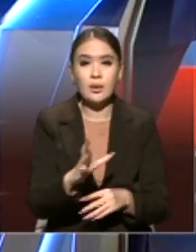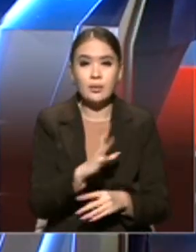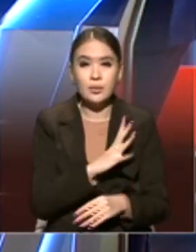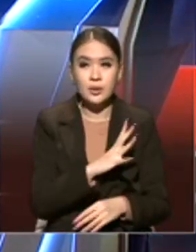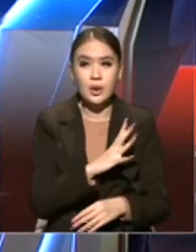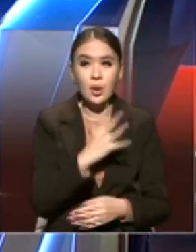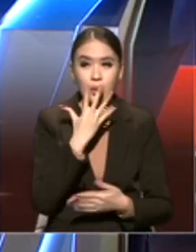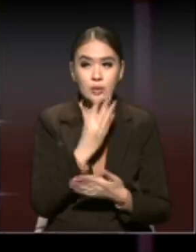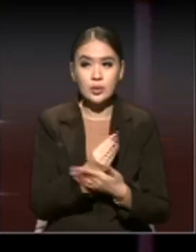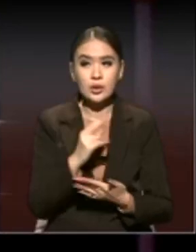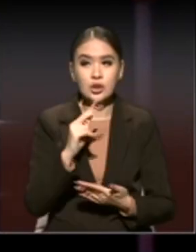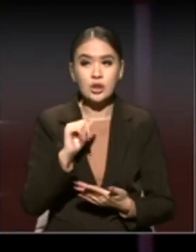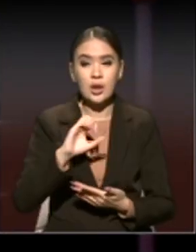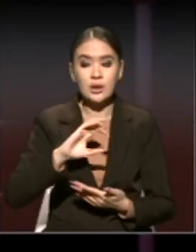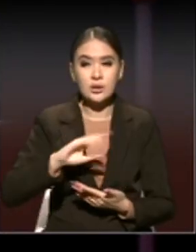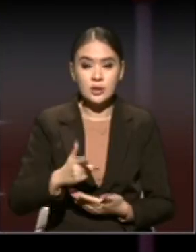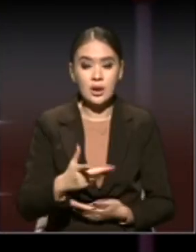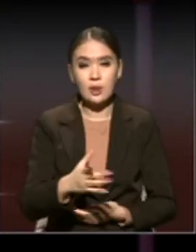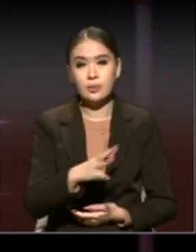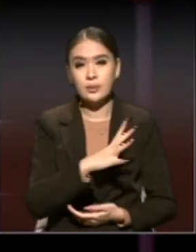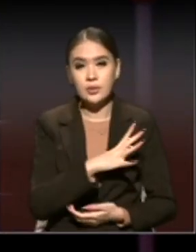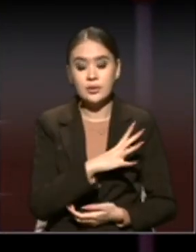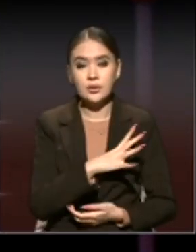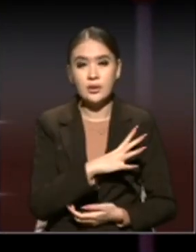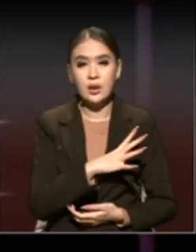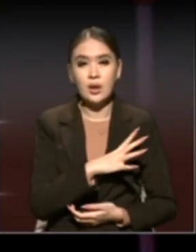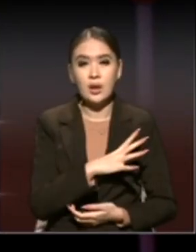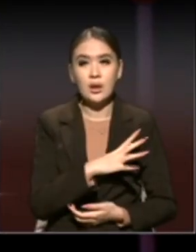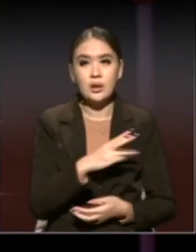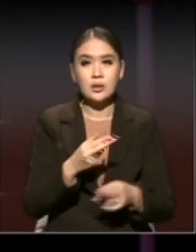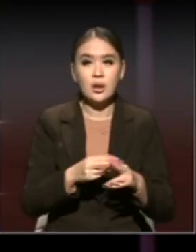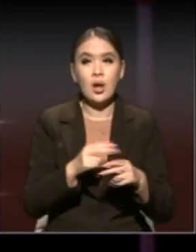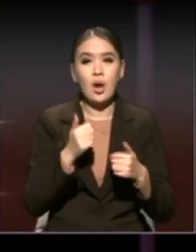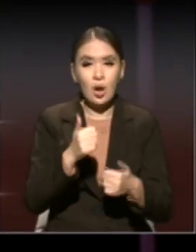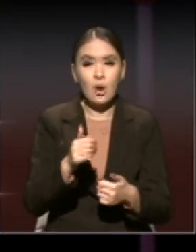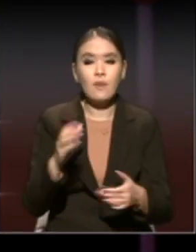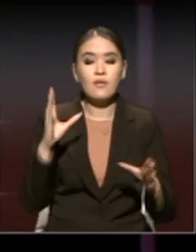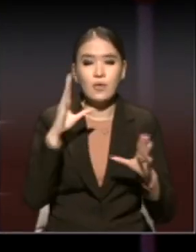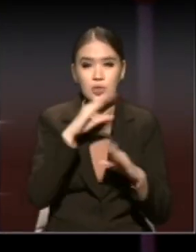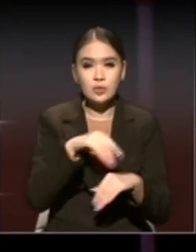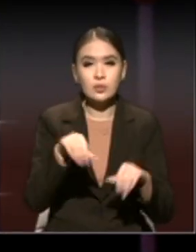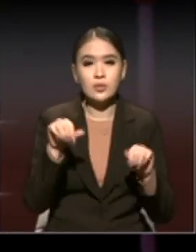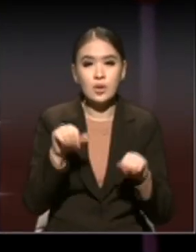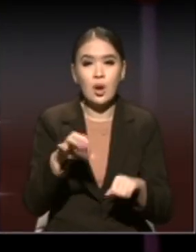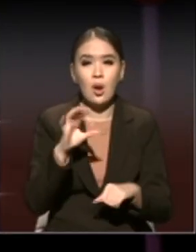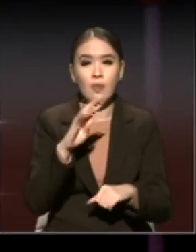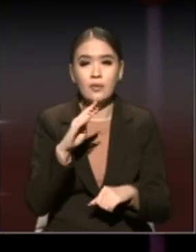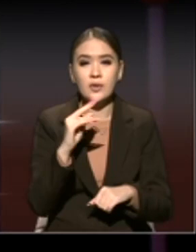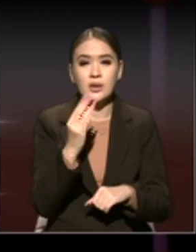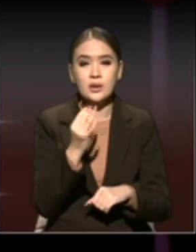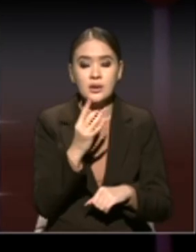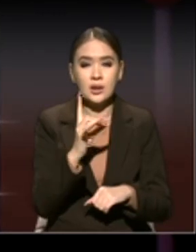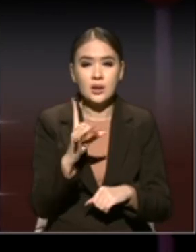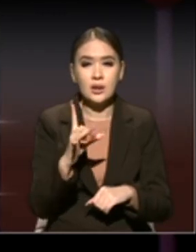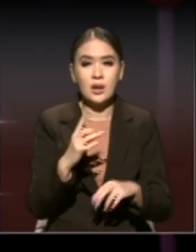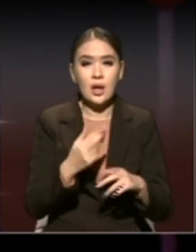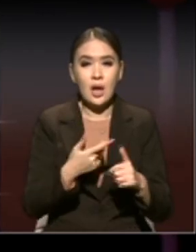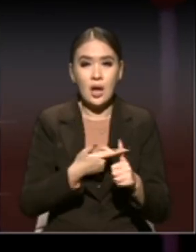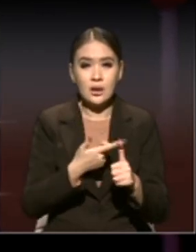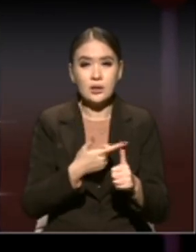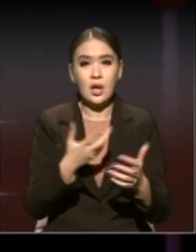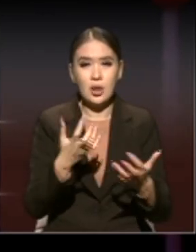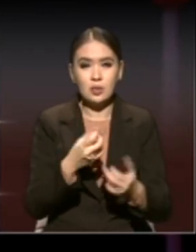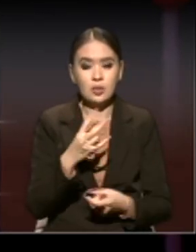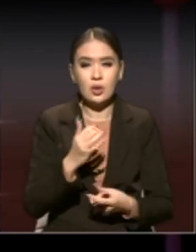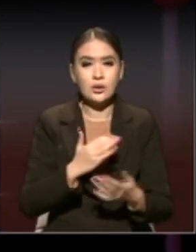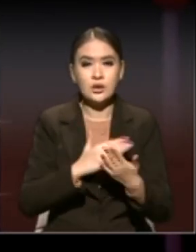болдық өзіміздің частімізде. Яғни бұл жақсы мүмкіндік деп ойлаймын, бірақ бұл жерде офицер атағын алу үлкен бір мақсат емес